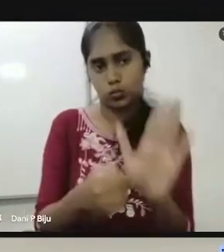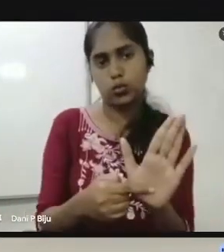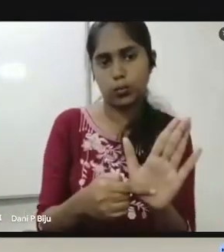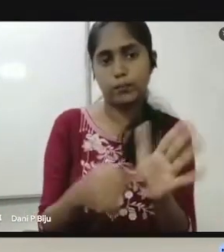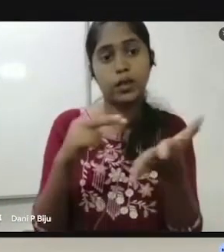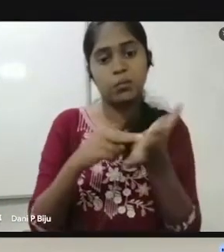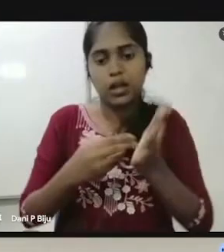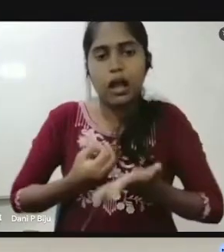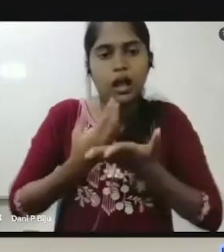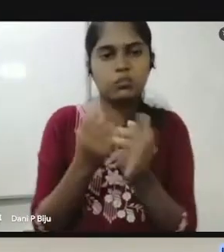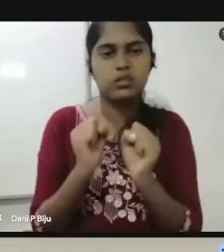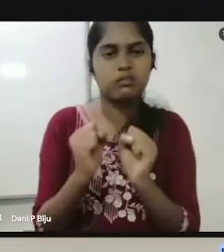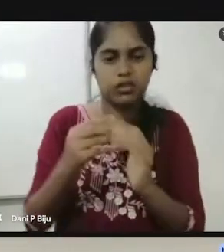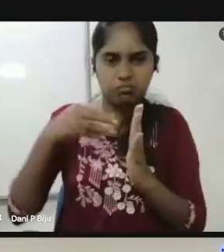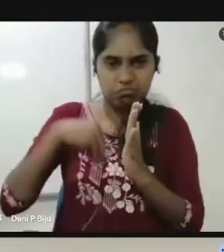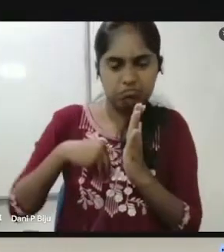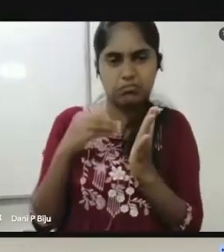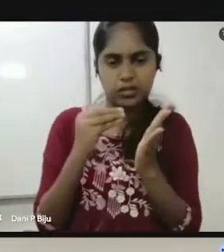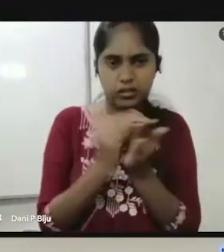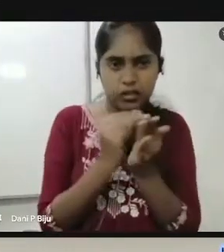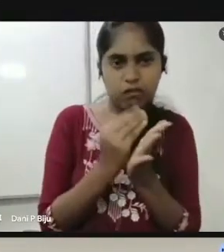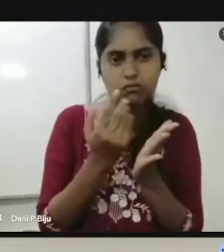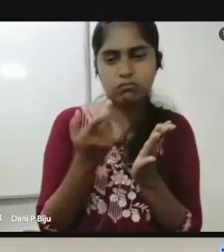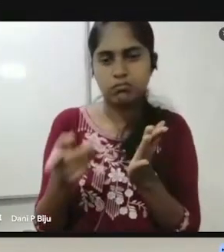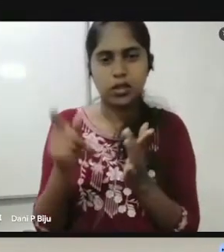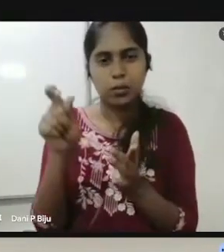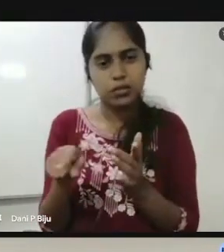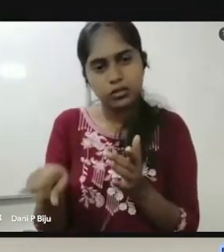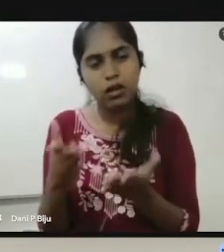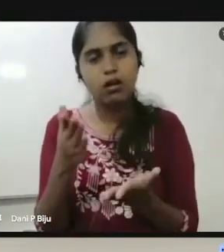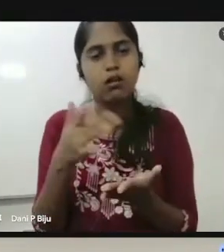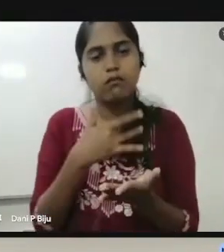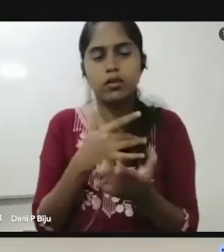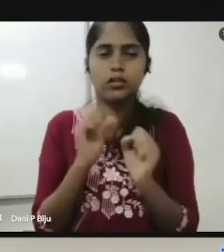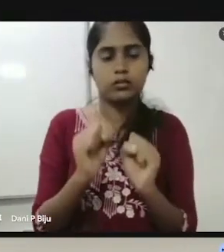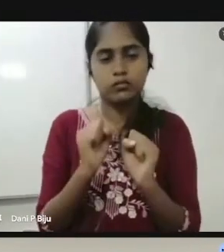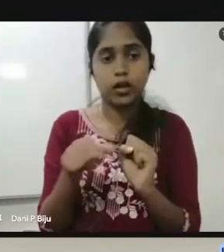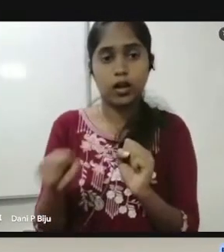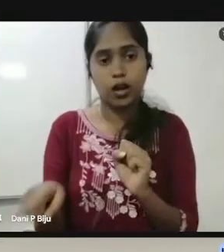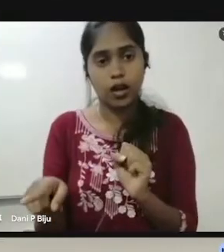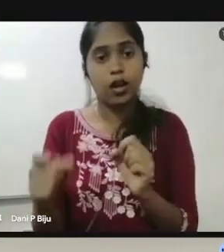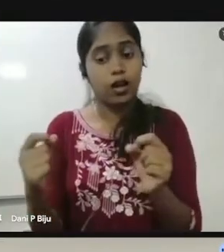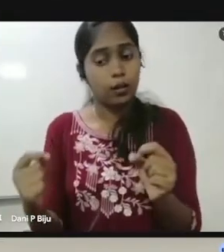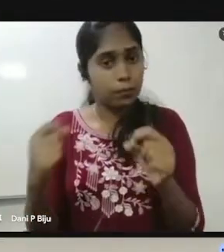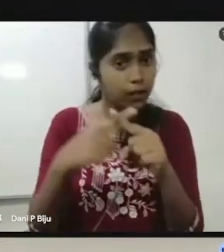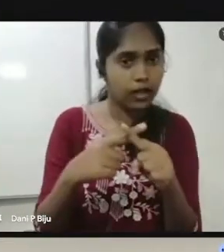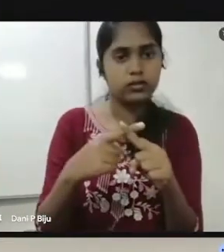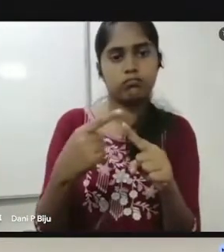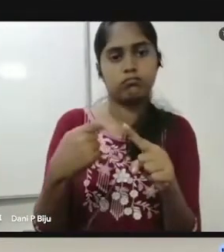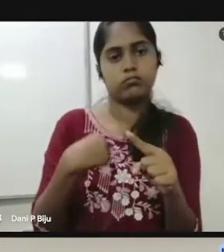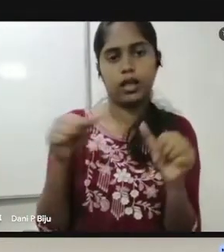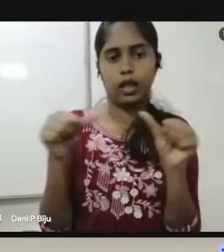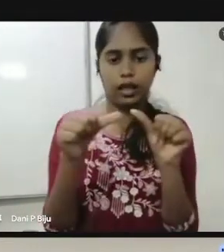ഇതെല്ലാം തന്നെ AAC ഇന്റർവെൻഷൻ വഴി നമുക്ക് ചെയ്യാനായിട്ട് പറ്റും. അപ്പൊ ഓരോ കുട്ടിയും വ്യക്തിയുടെയും അനുസരിച്ച് നമ്മൾ എന്താണ് നമ്മളുടെ ഗോൾ